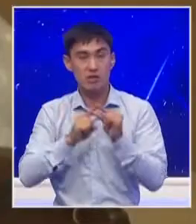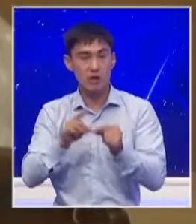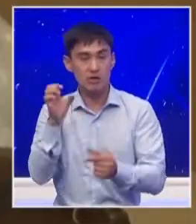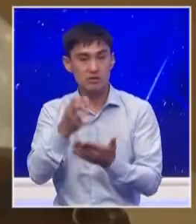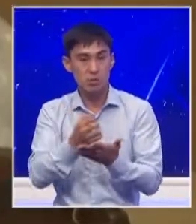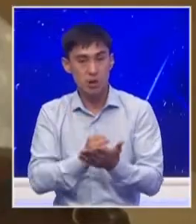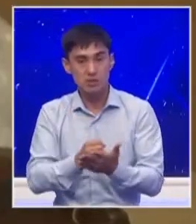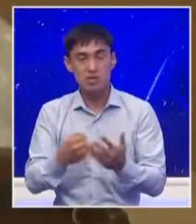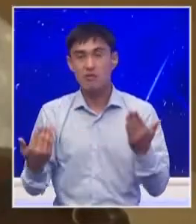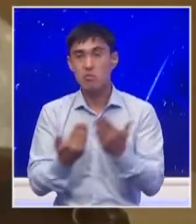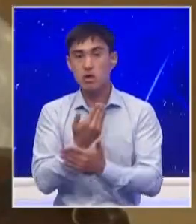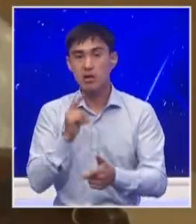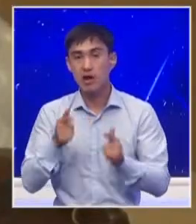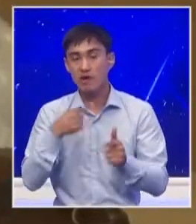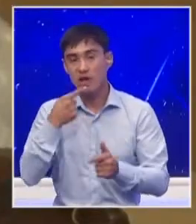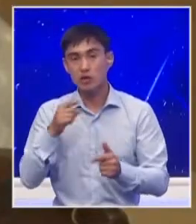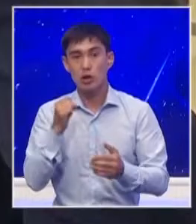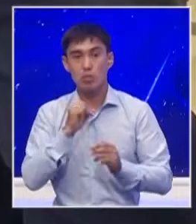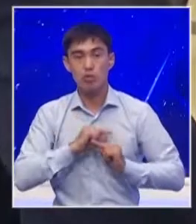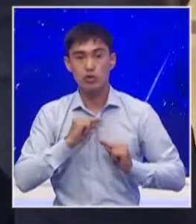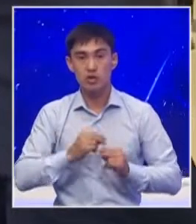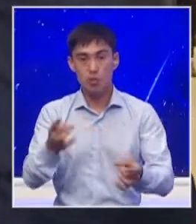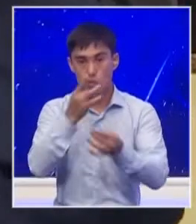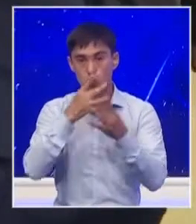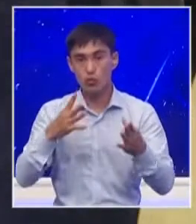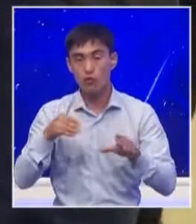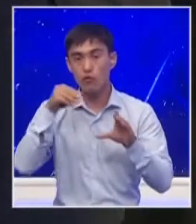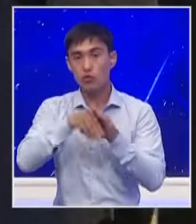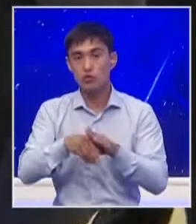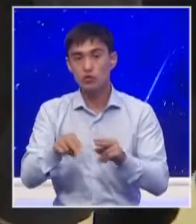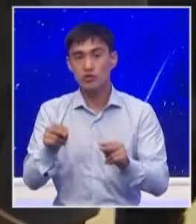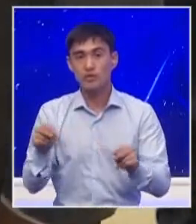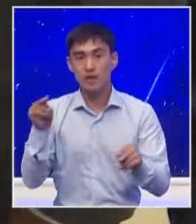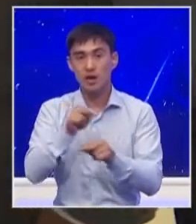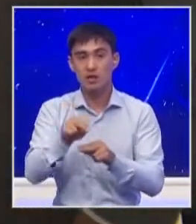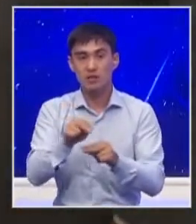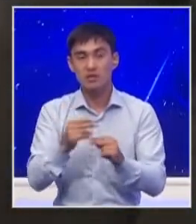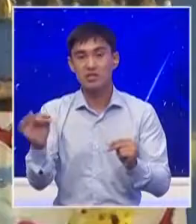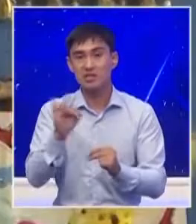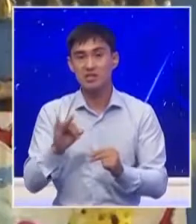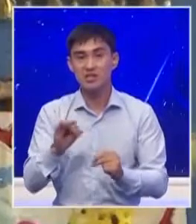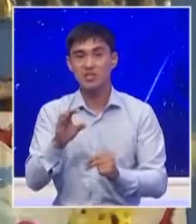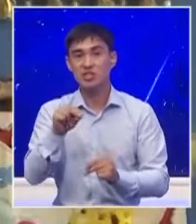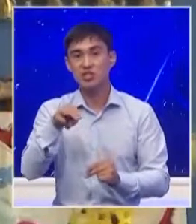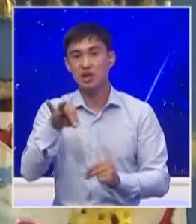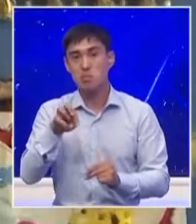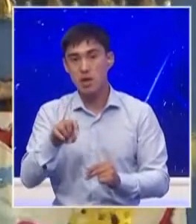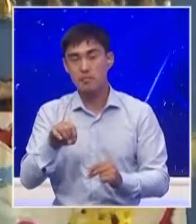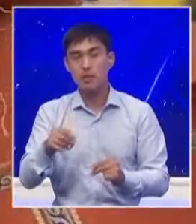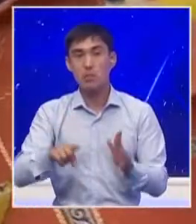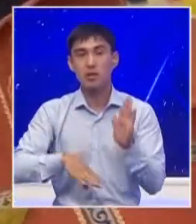современные реалии говорят работники сферы культуры вносят свои коррективы интерес к стилю же в тюрьме у подрастающего поколения